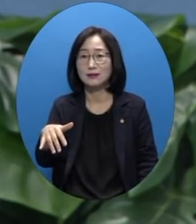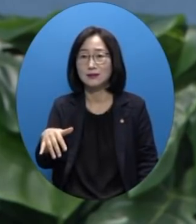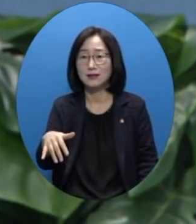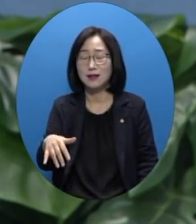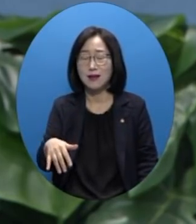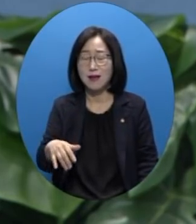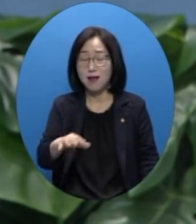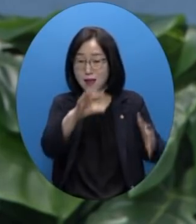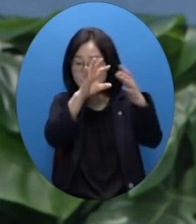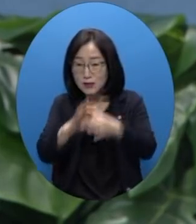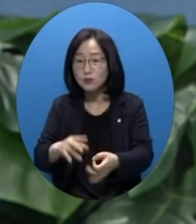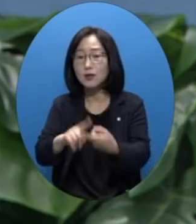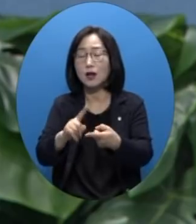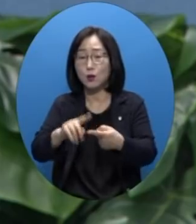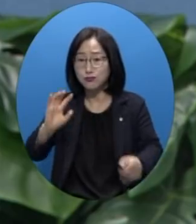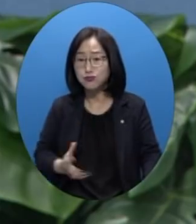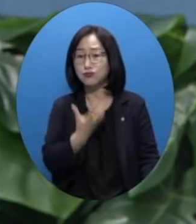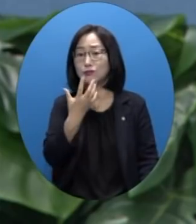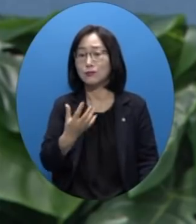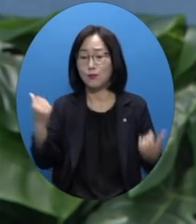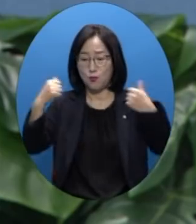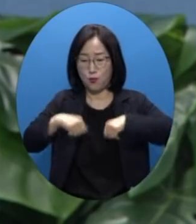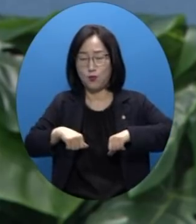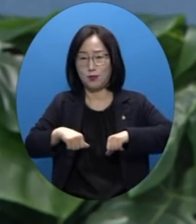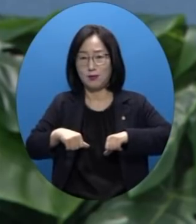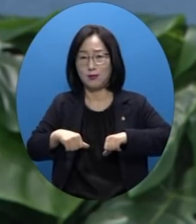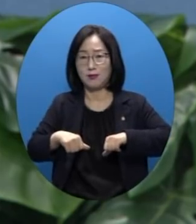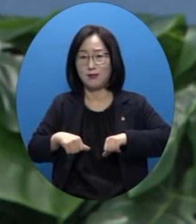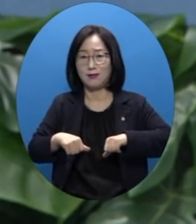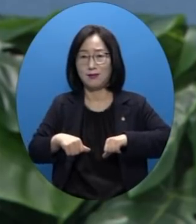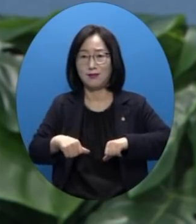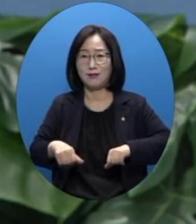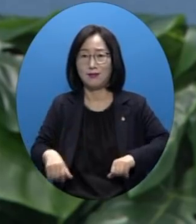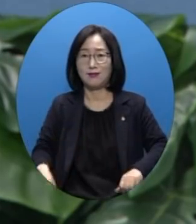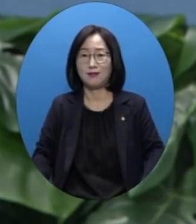하루에도 열 번씩 화를 내는 분노의 옷을 입고 있는 것입니다.